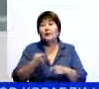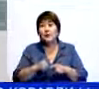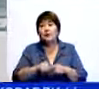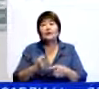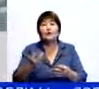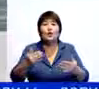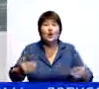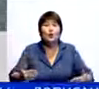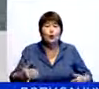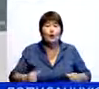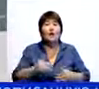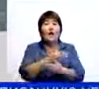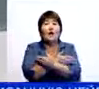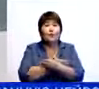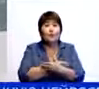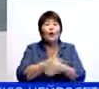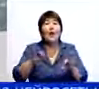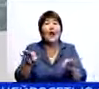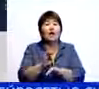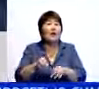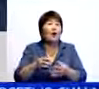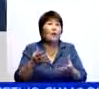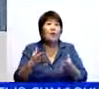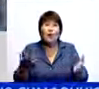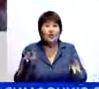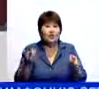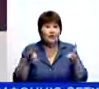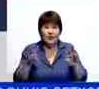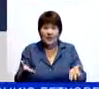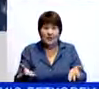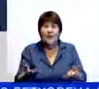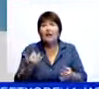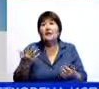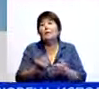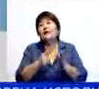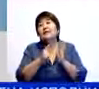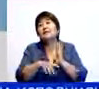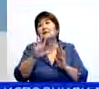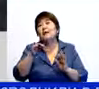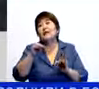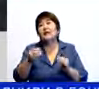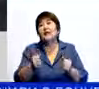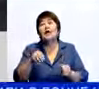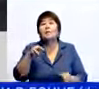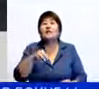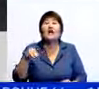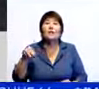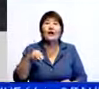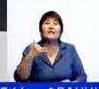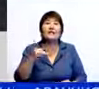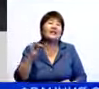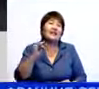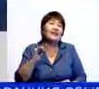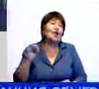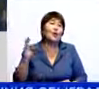шорты, футболка и кроссовки. И ничего такого больше не требует. Вторыми пробежали и получили по 75 тысяч тенге Миржан Махшат и